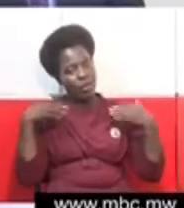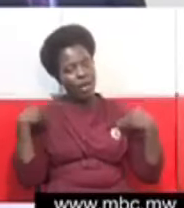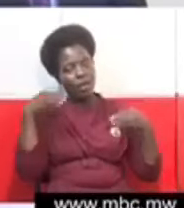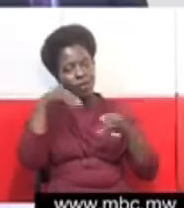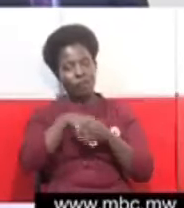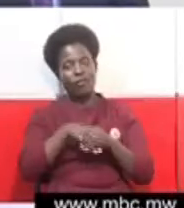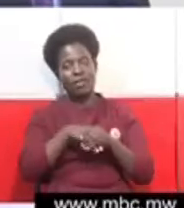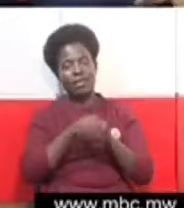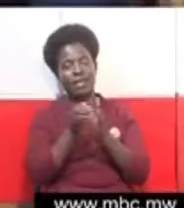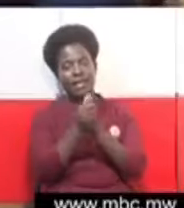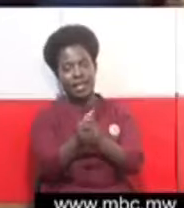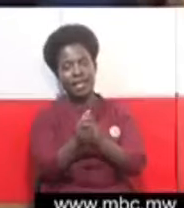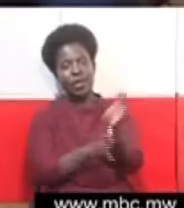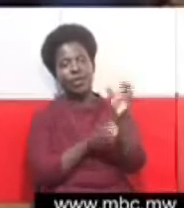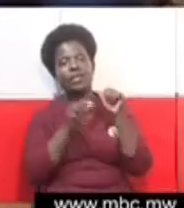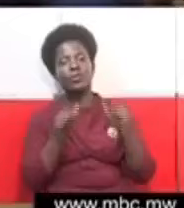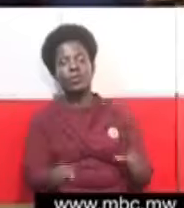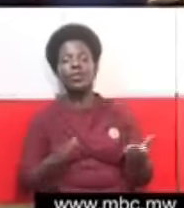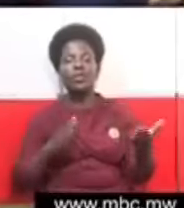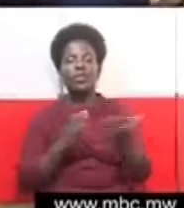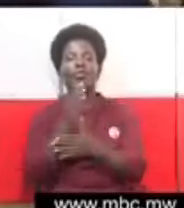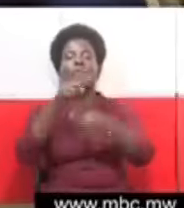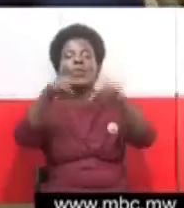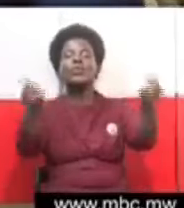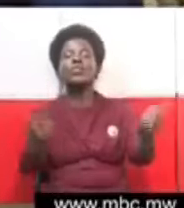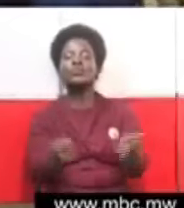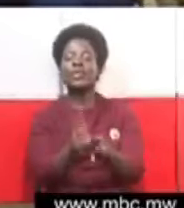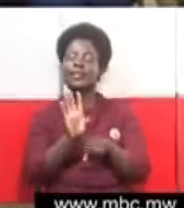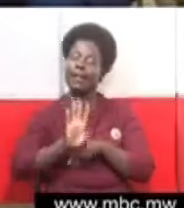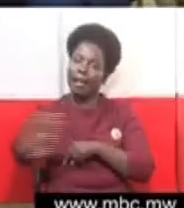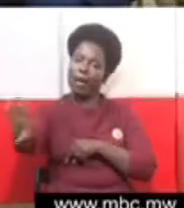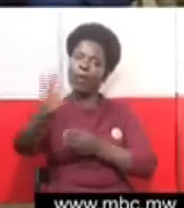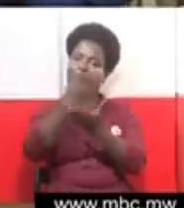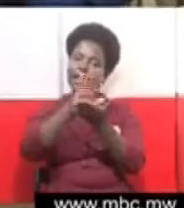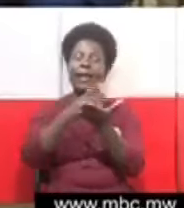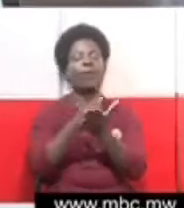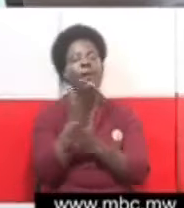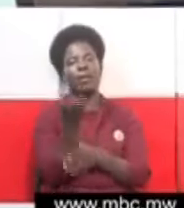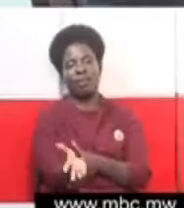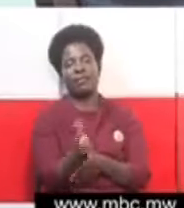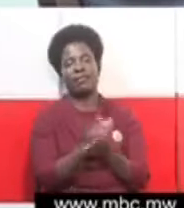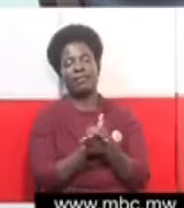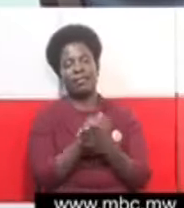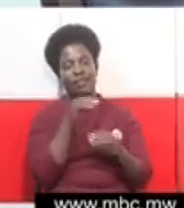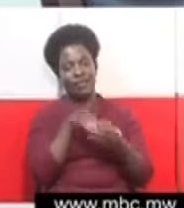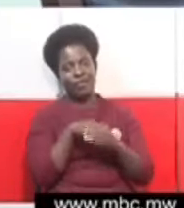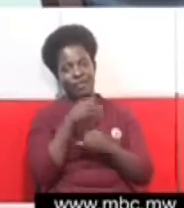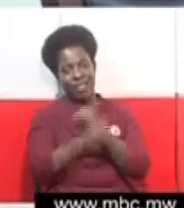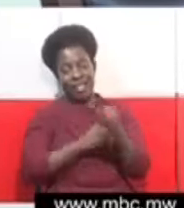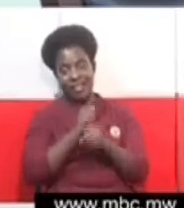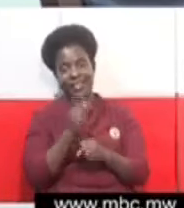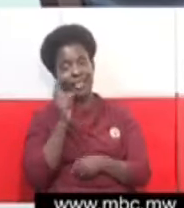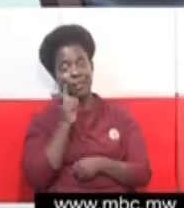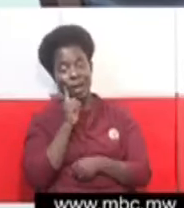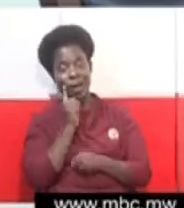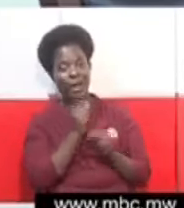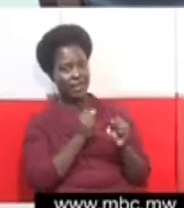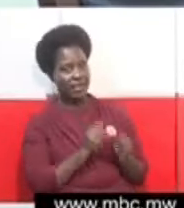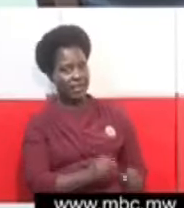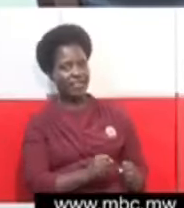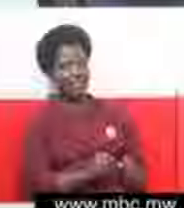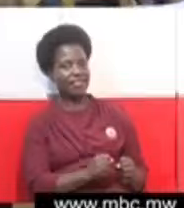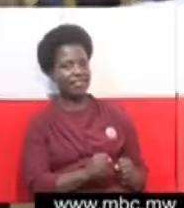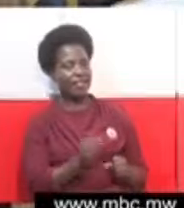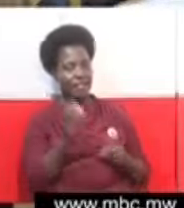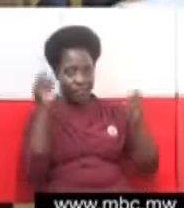mtsogoleri wa dziko aphungu a nyumba ya malamulo komanso makhansala. Chisankho cha chaka cha mawachi akuti achikhadzikitsa ndi